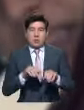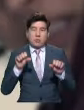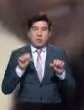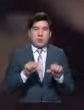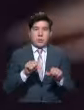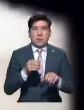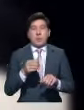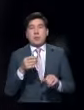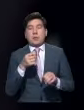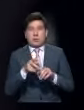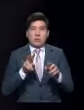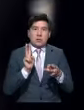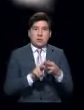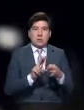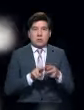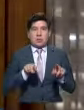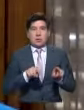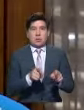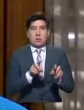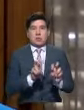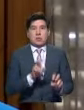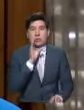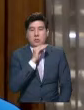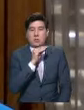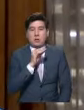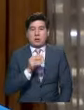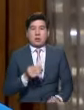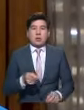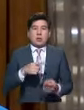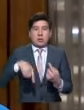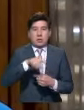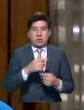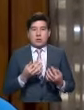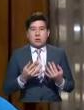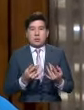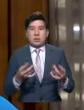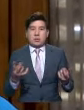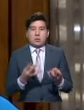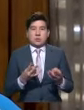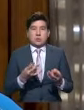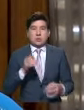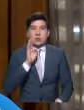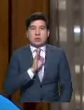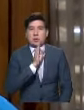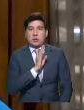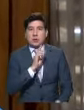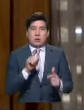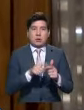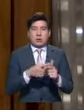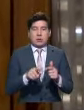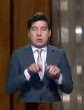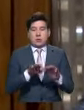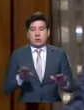бас бостандығынан айыру жазасы қарастырылған. Мы считаем, что необходимо защищать. Бұл баптар тек әйел немесе бала құқығын қорғаумен